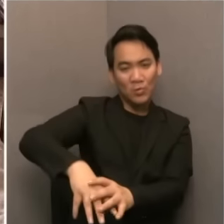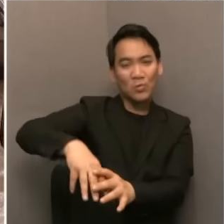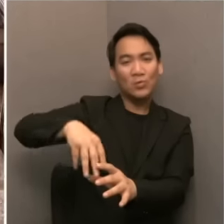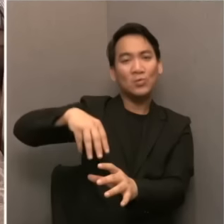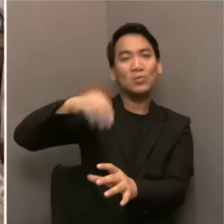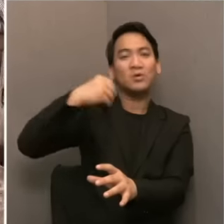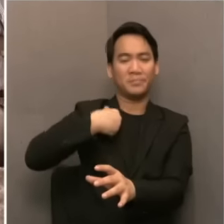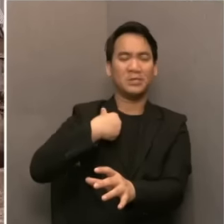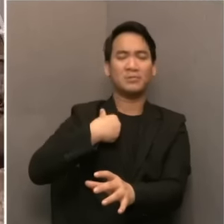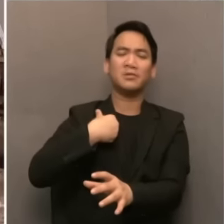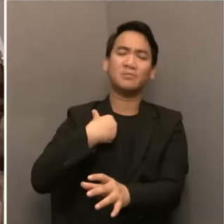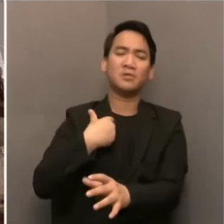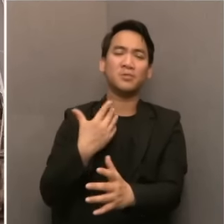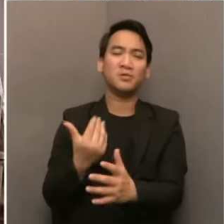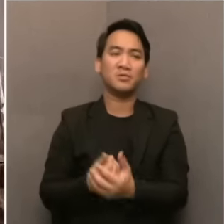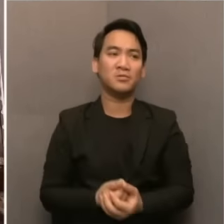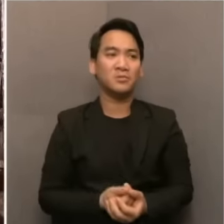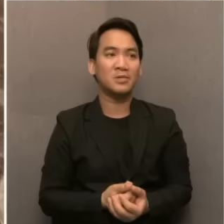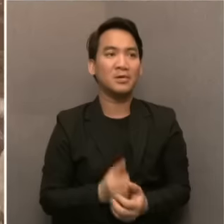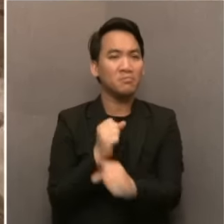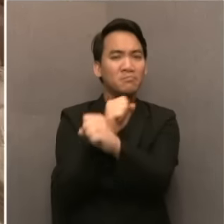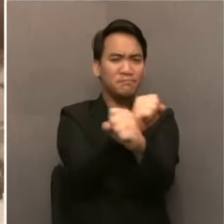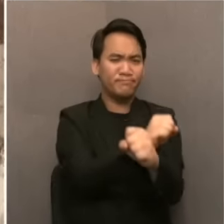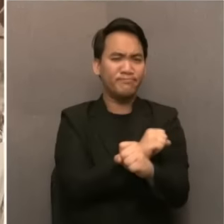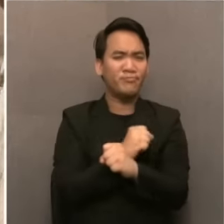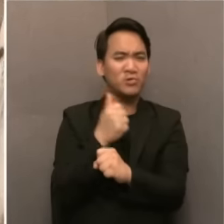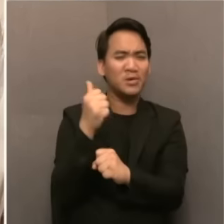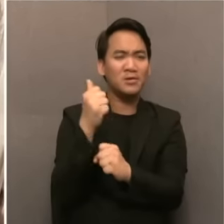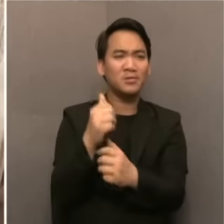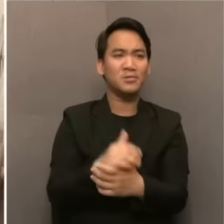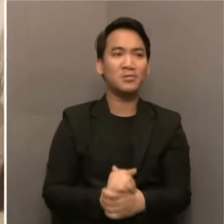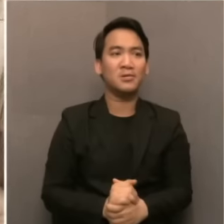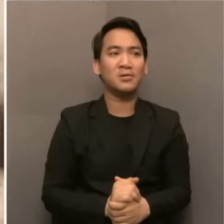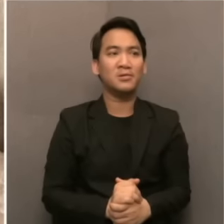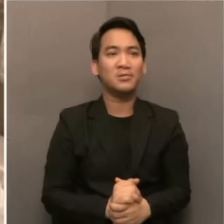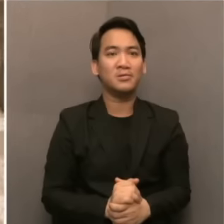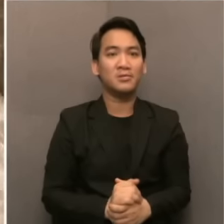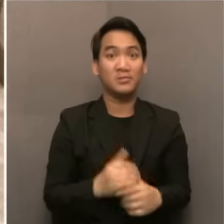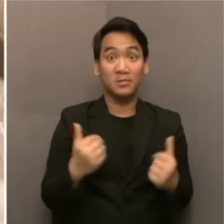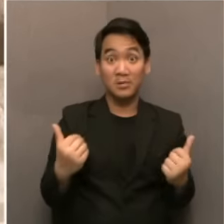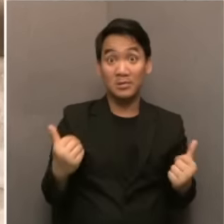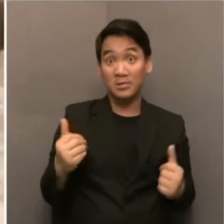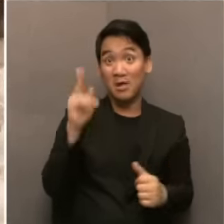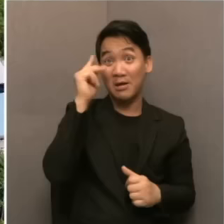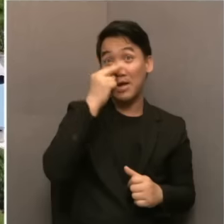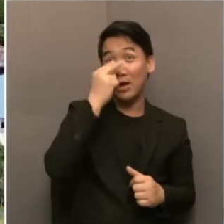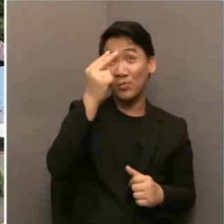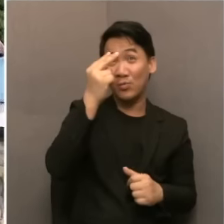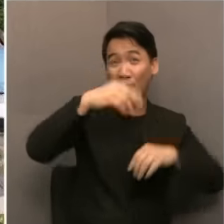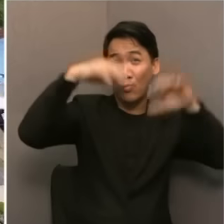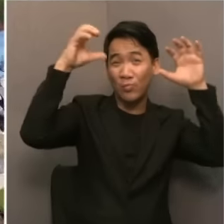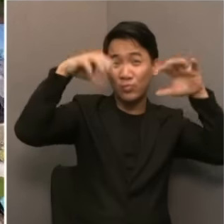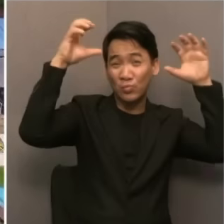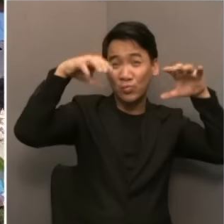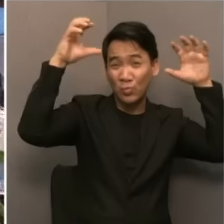างจุดแต่ว่าไม่น่าจะถึงขนาดที่เราไม่สามารถระบายน้ำได้เลย เพราะถ้าเกิดว่าดูจากในช่วงนี้ก็จะเห็นว่าฝนที่ตกลงมาอย่างหนักเนี่ยมันจะ